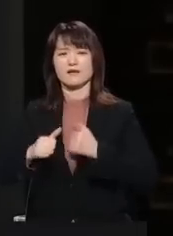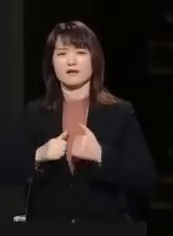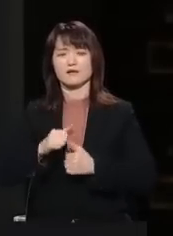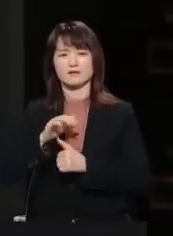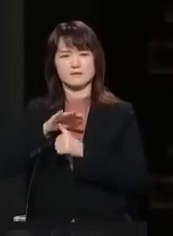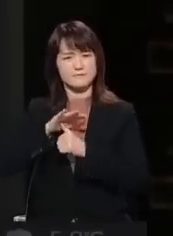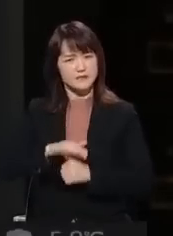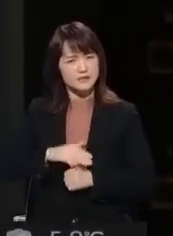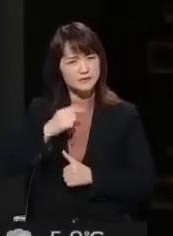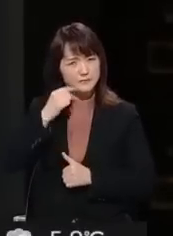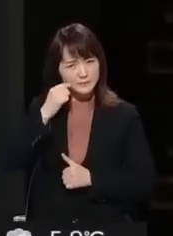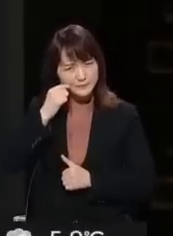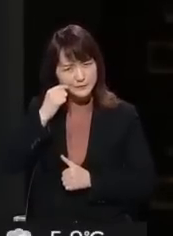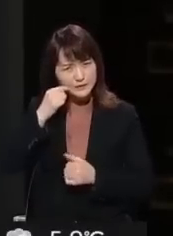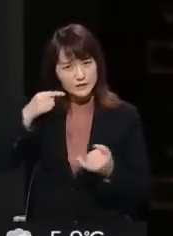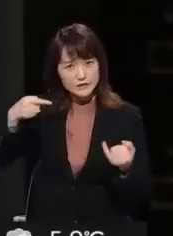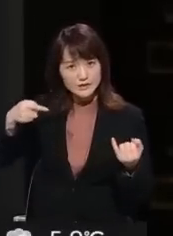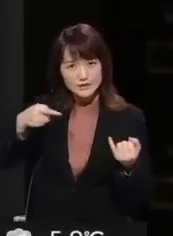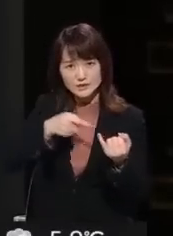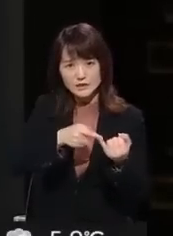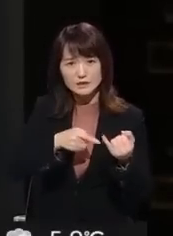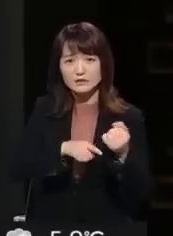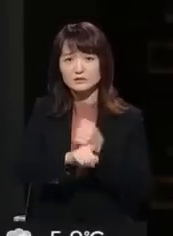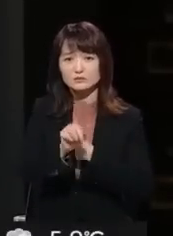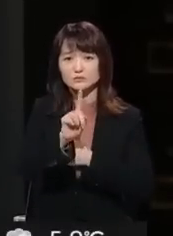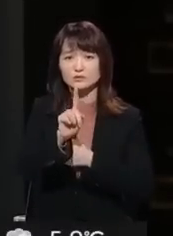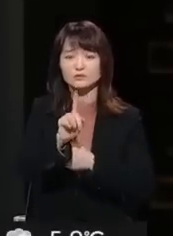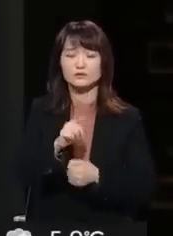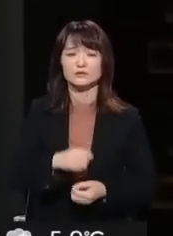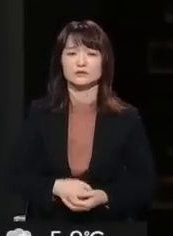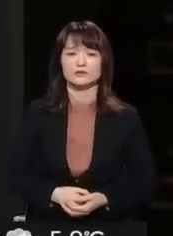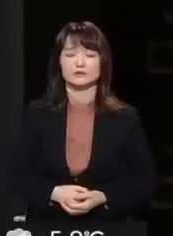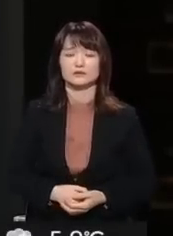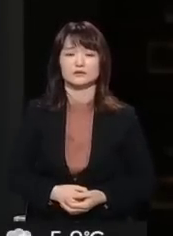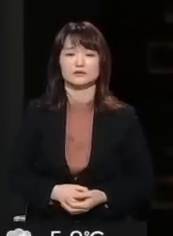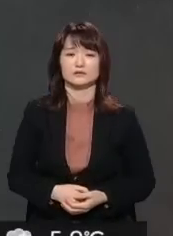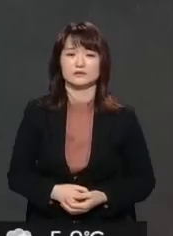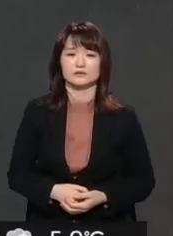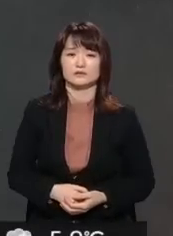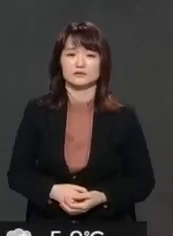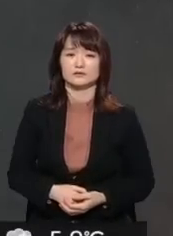살인까지 막 저지르려고 했던 걸까요 체크포인트